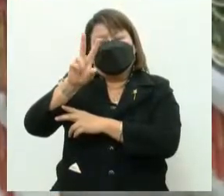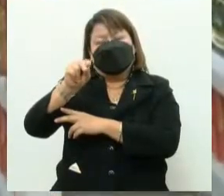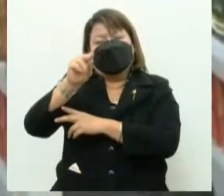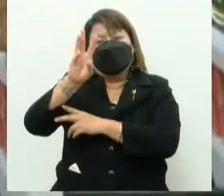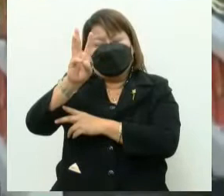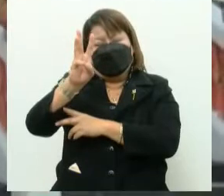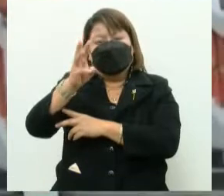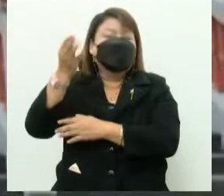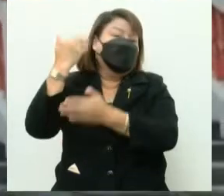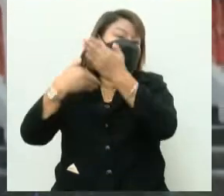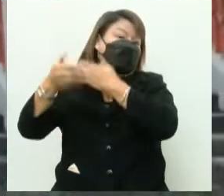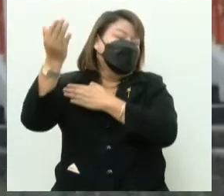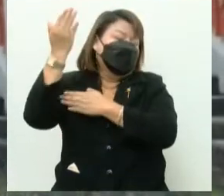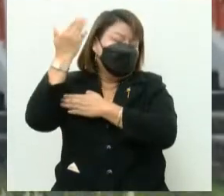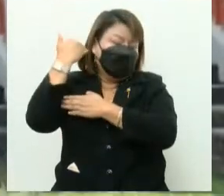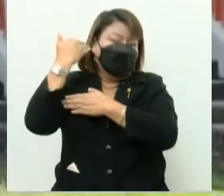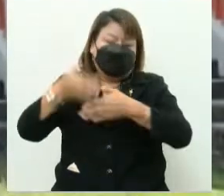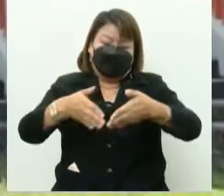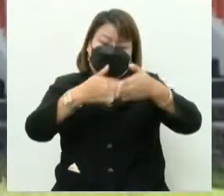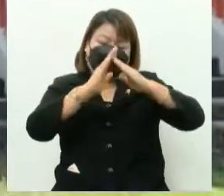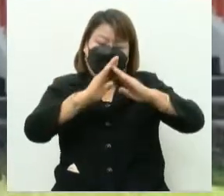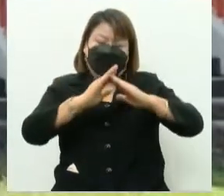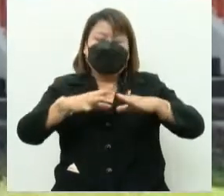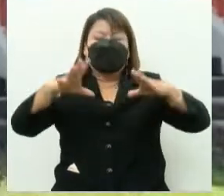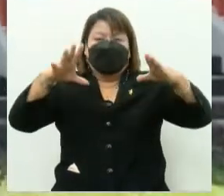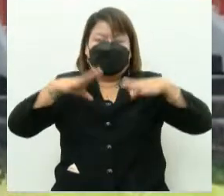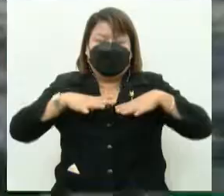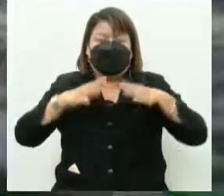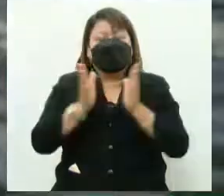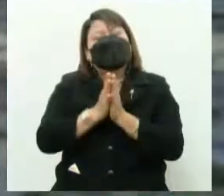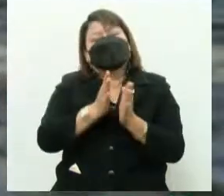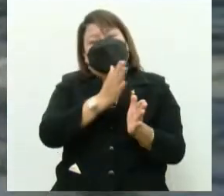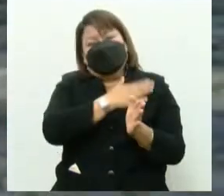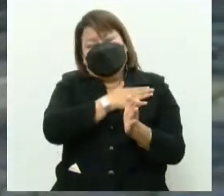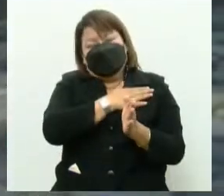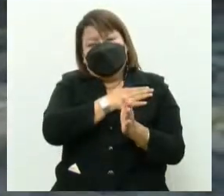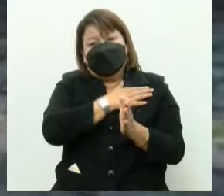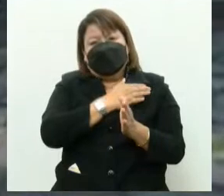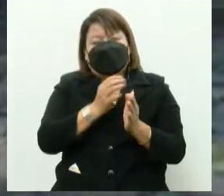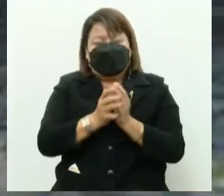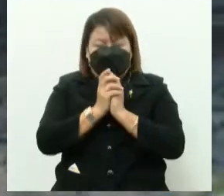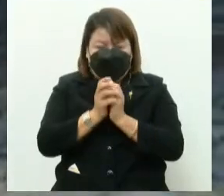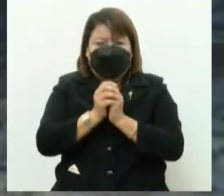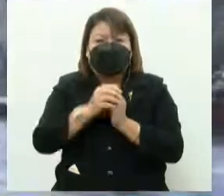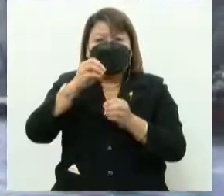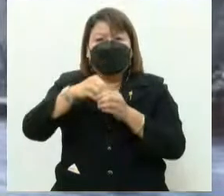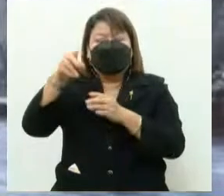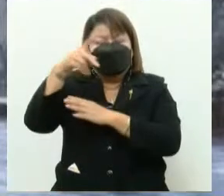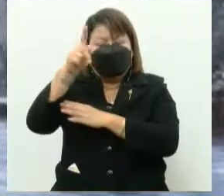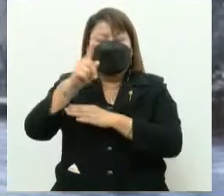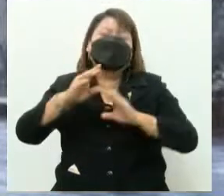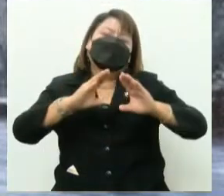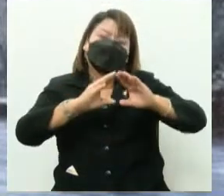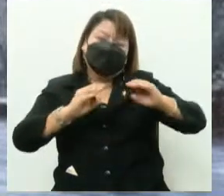2436แต่เดิมนั้นสร้างขึ้นเป็นเพียงที่พำนักของพระภิกษุสงฆ์ผู้ถือการอยู่ในป่าเพื่อความสงบเท่านั้